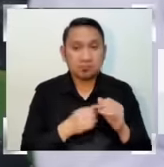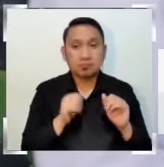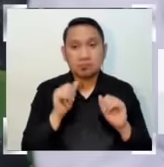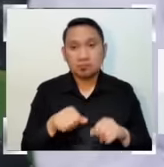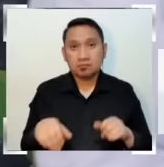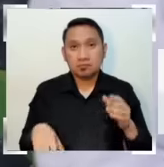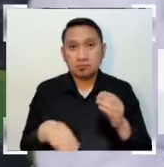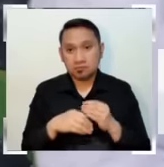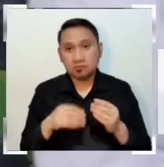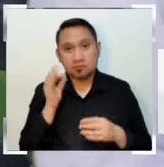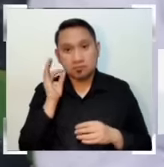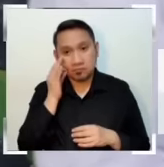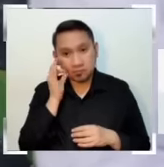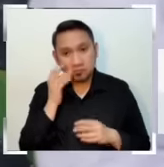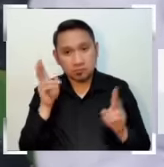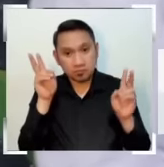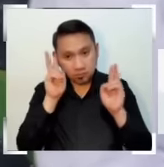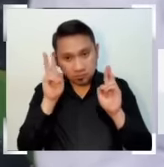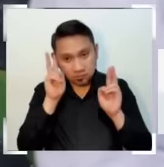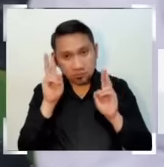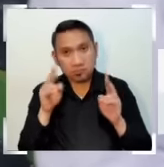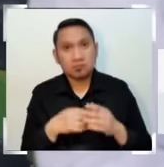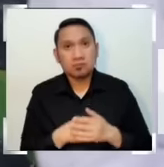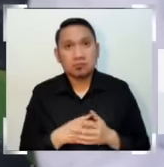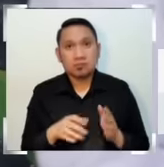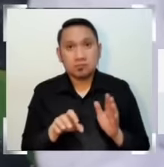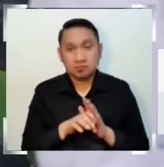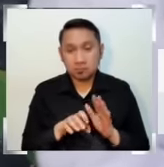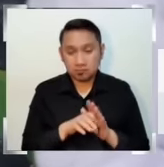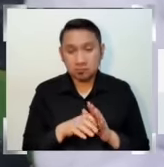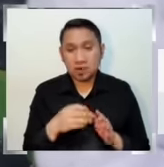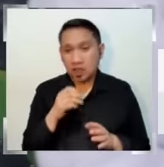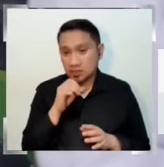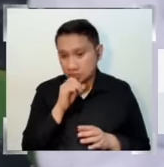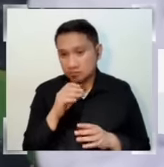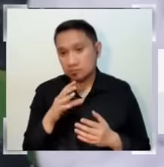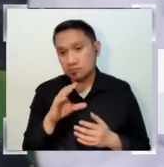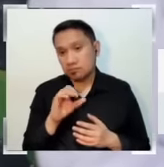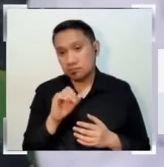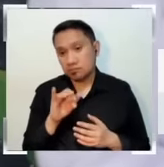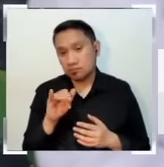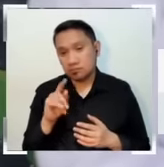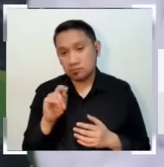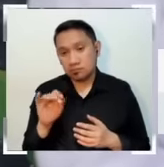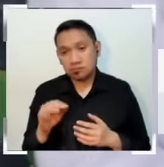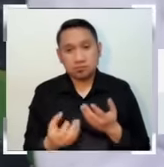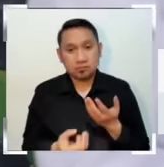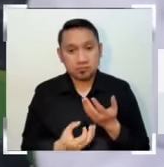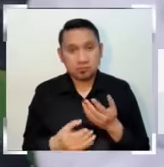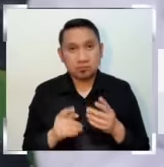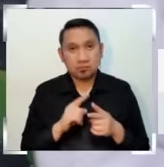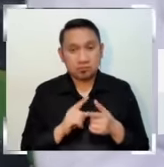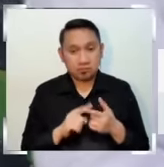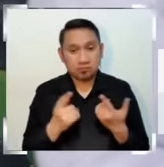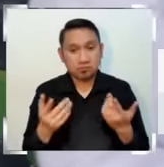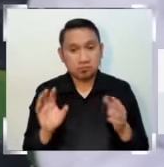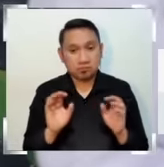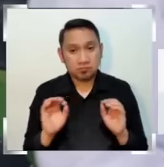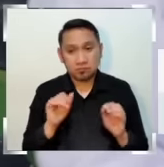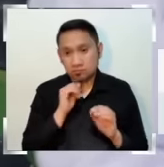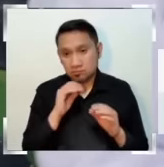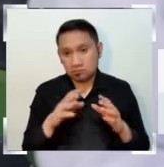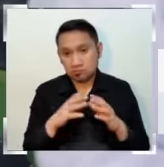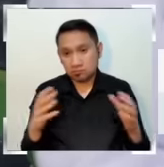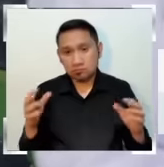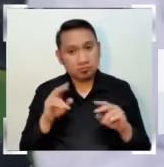fruits, vegetables like carrots, sayote, ganyan, boiled lang. And then dapat walang masyadong sodium na